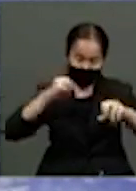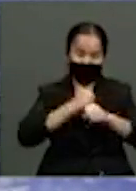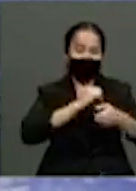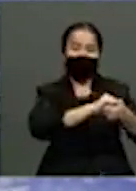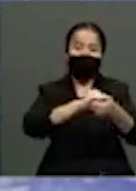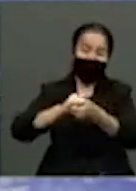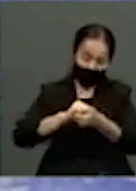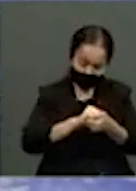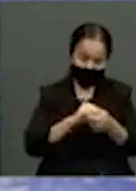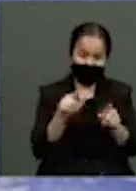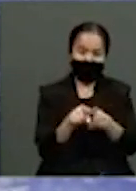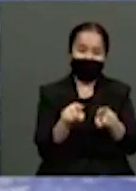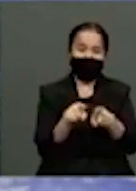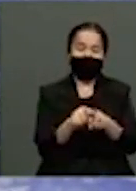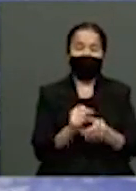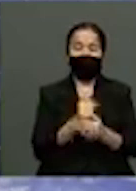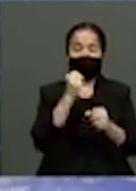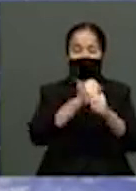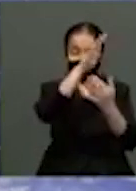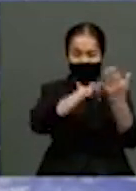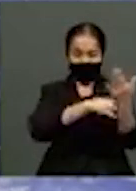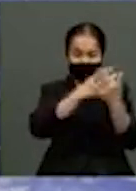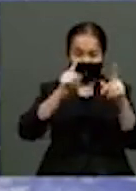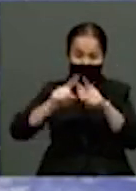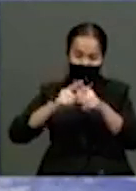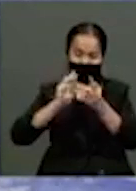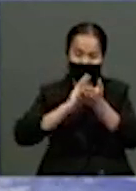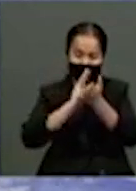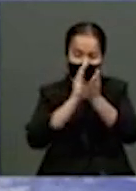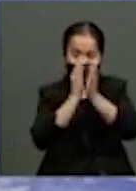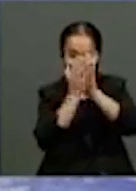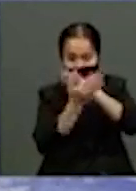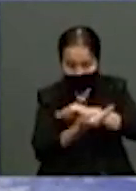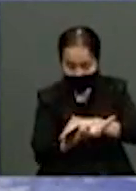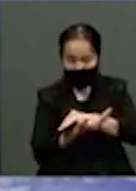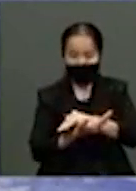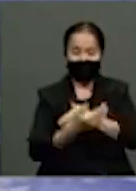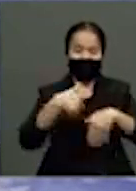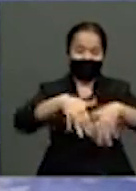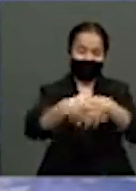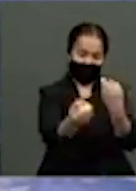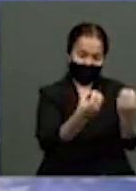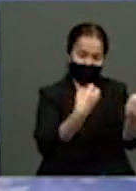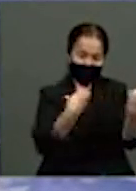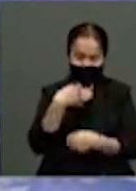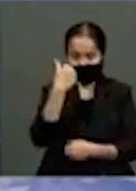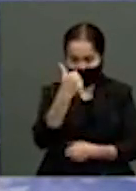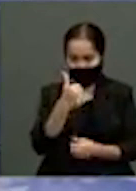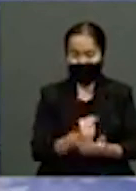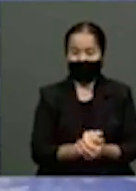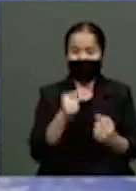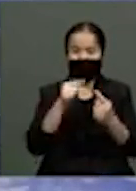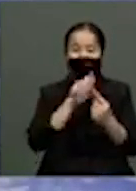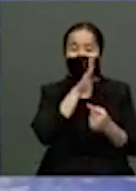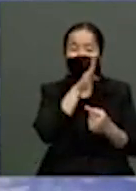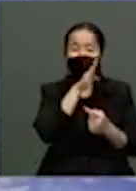ติดตามแล้วก็นำแผนทั้งหลายมาปรับปรุงอยู่เสมอรับฟังทุกท่านนะครับแล้วก็สำหรับผู้ที่ทำ